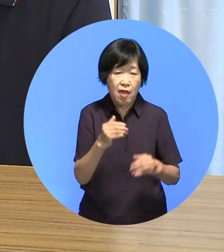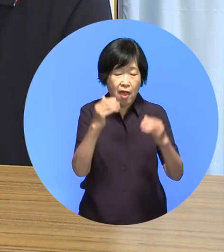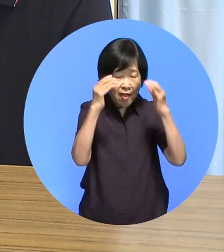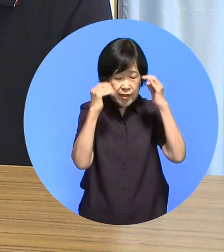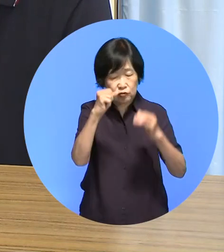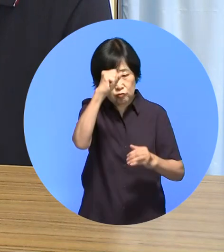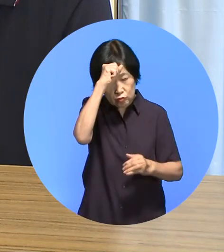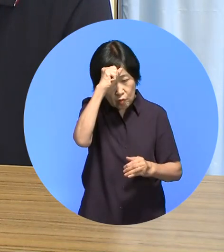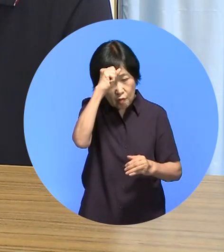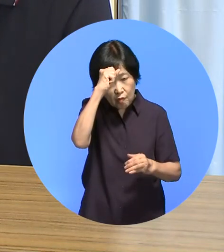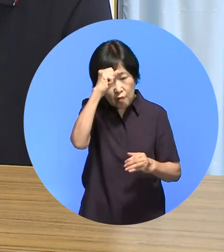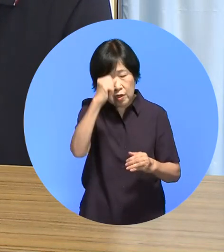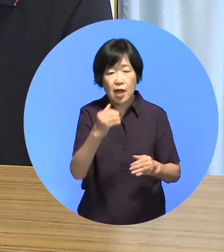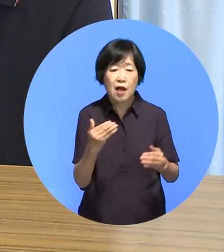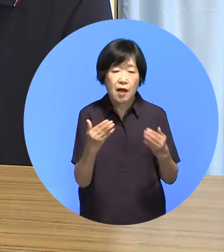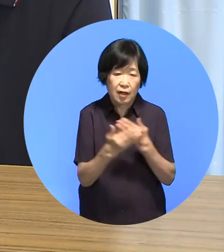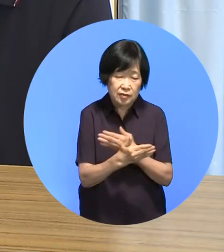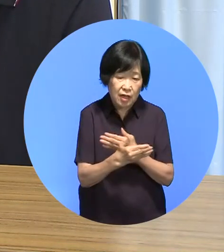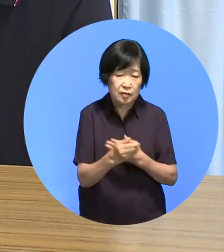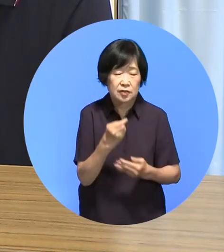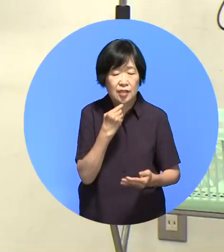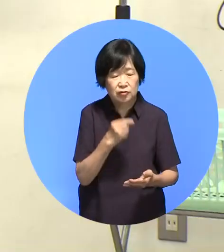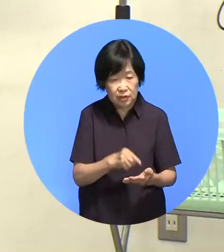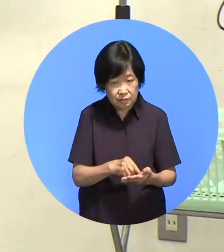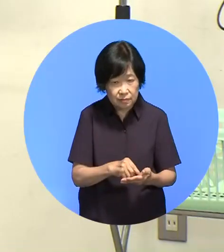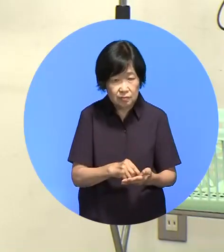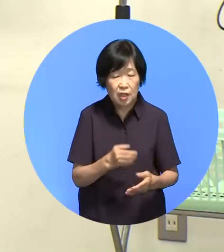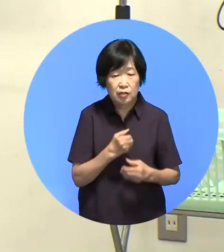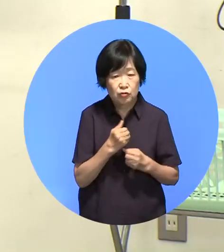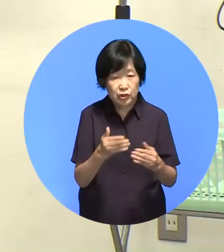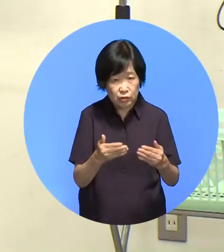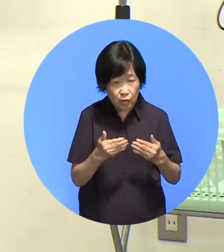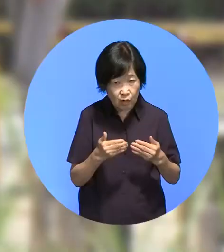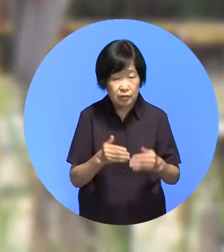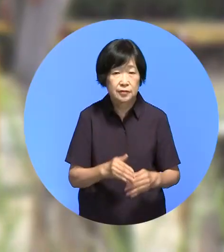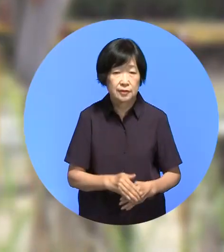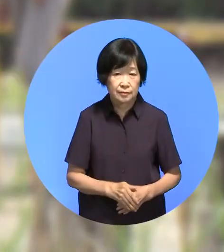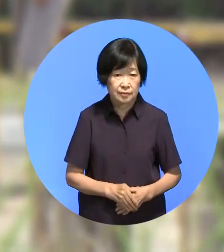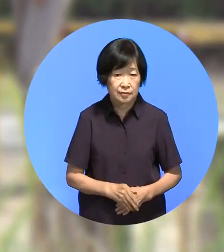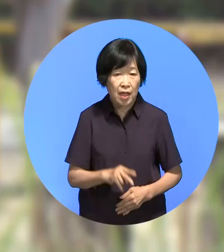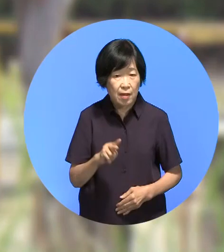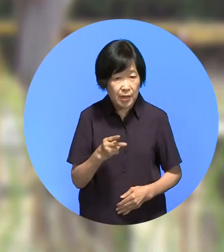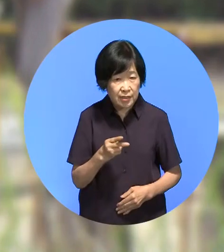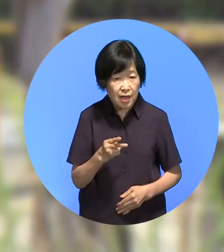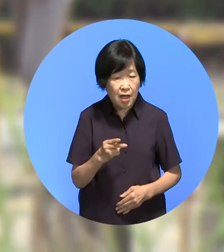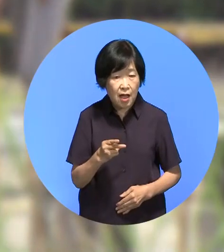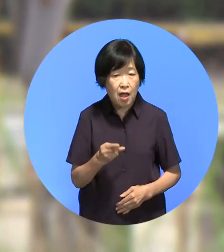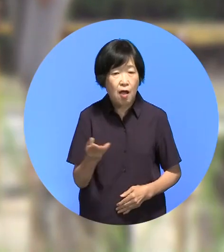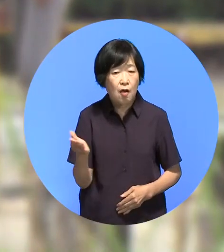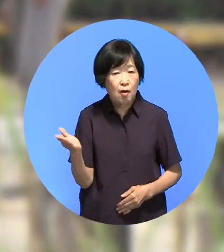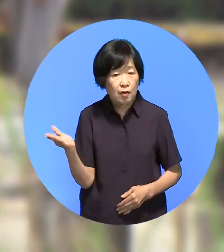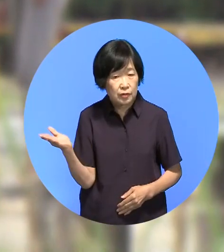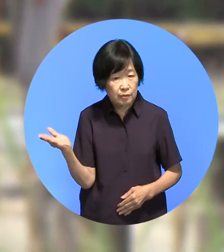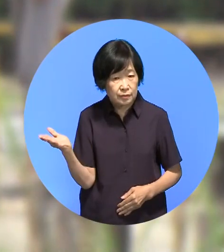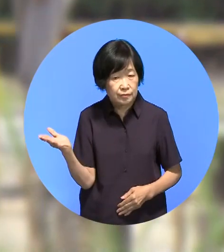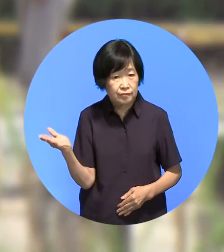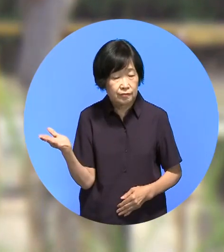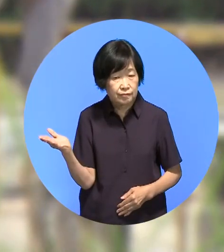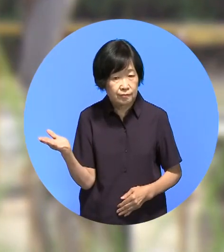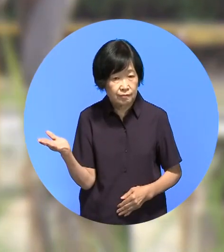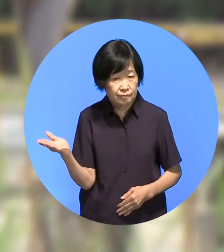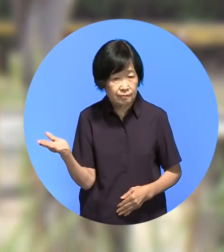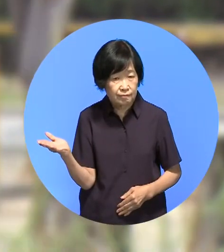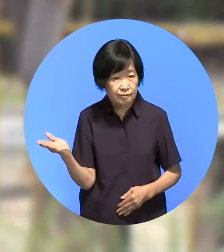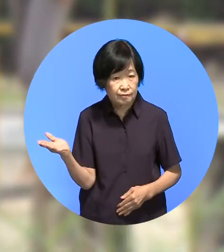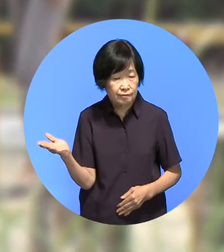と言われています。注意が必要です。また思春期前の子どもさんでは体温を調節する能